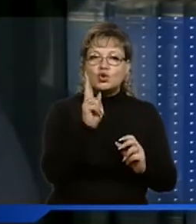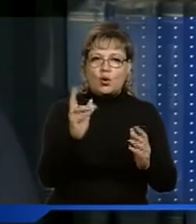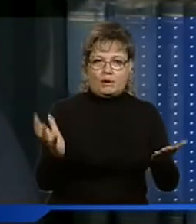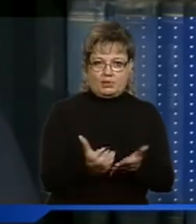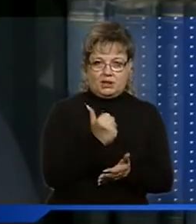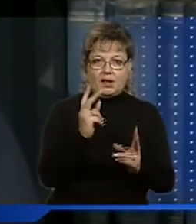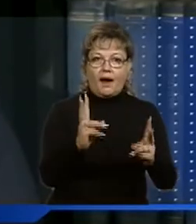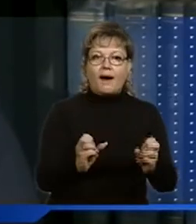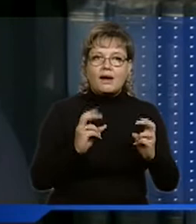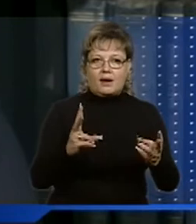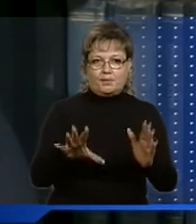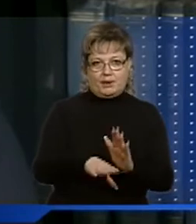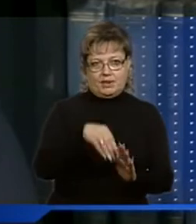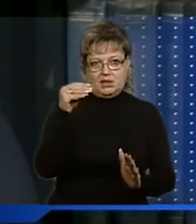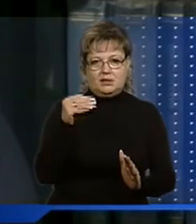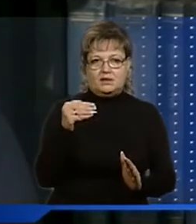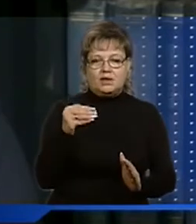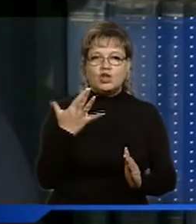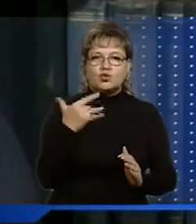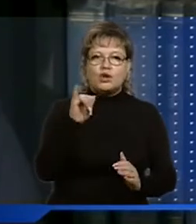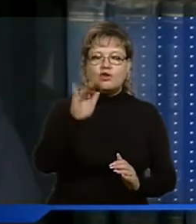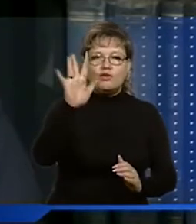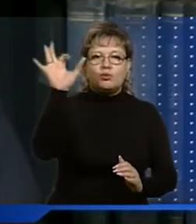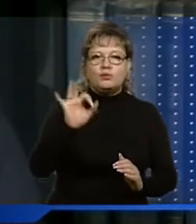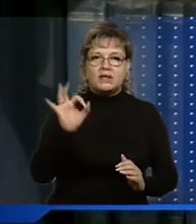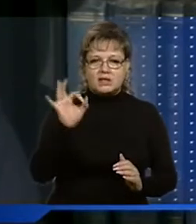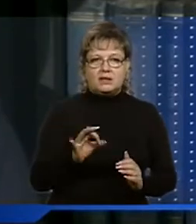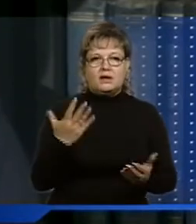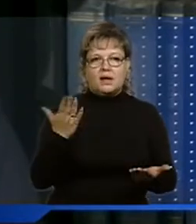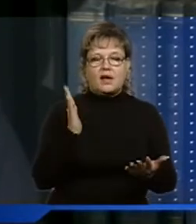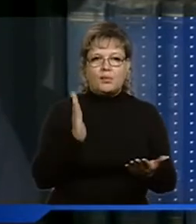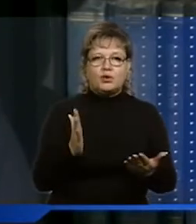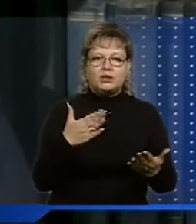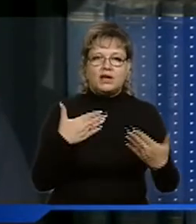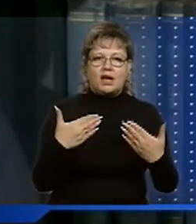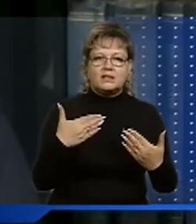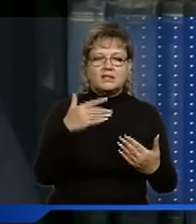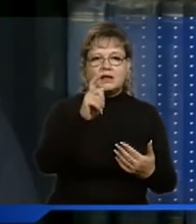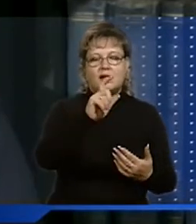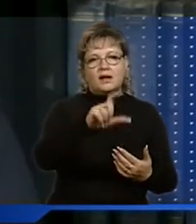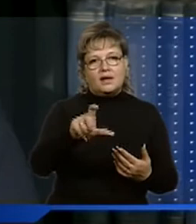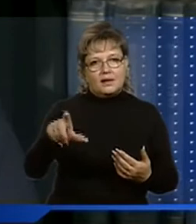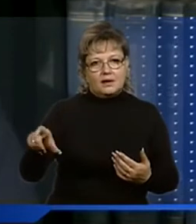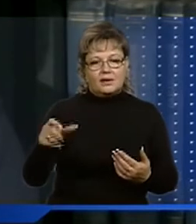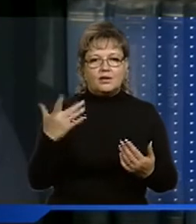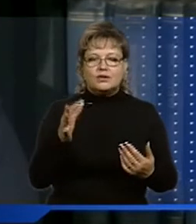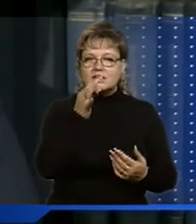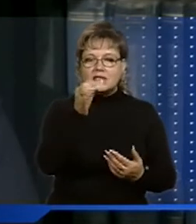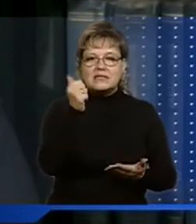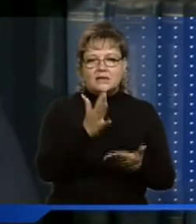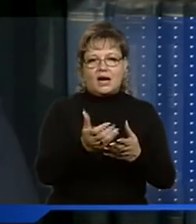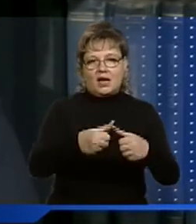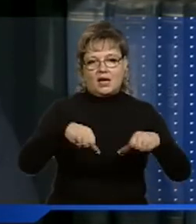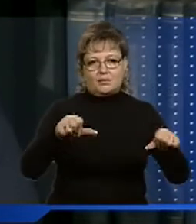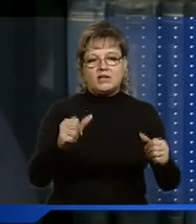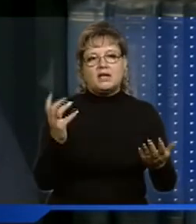победит. Сколько у него будет процентов? Какова будет реакция оппонентов? Что по этому поводу скажет Центральная